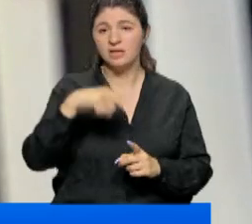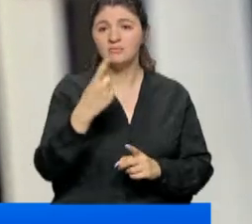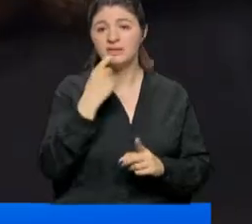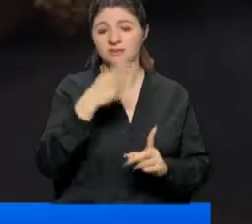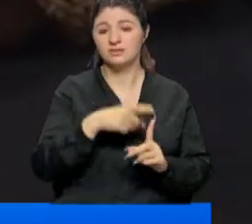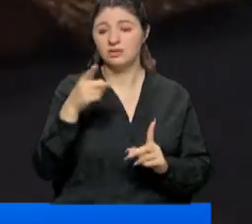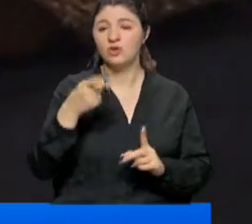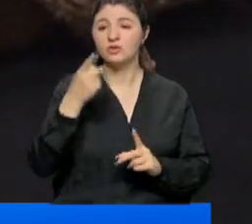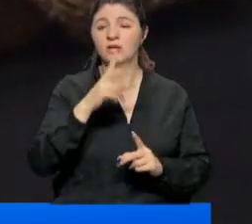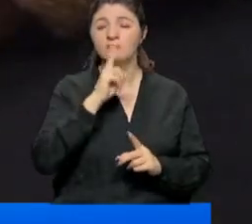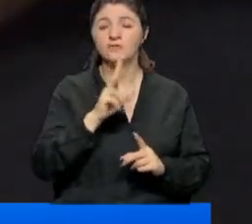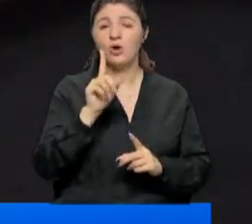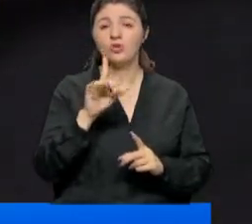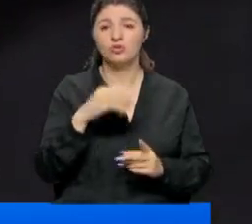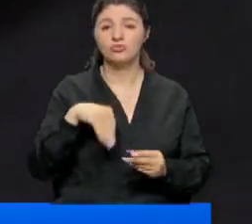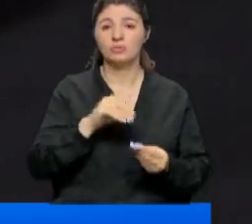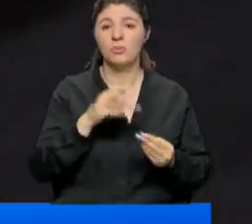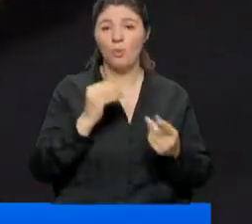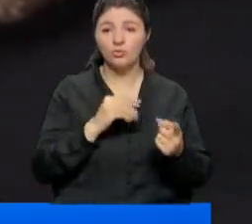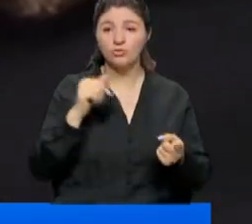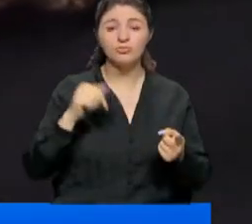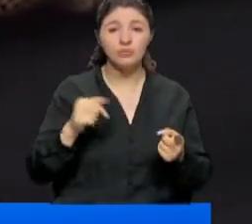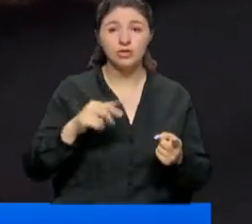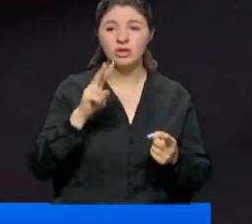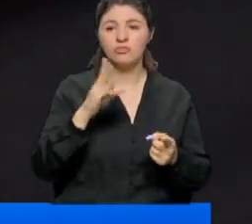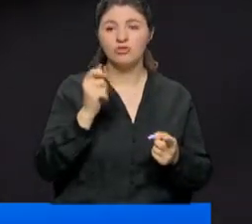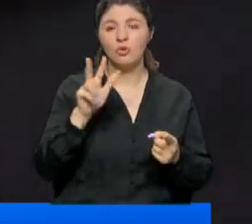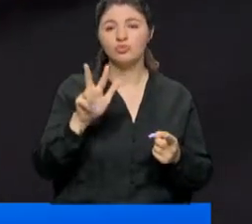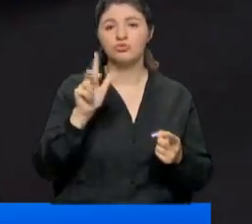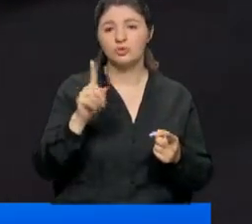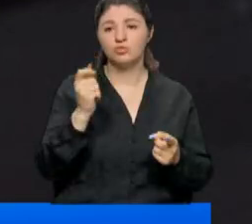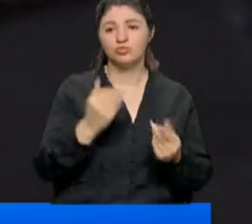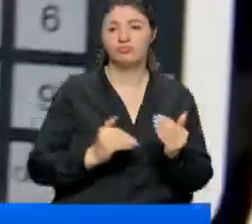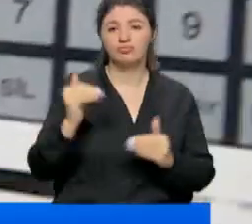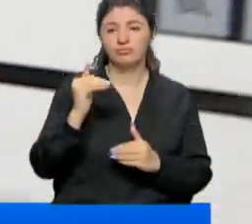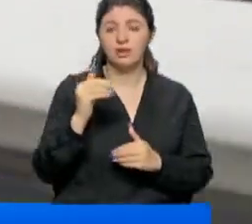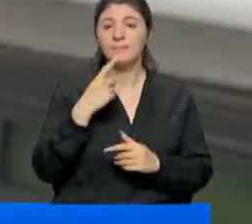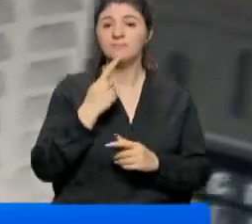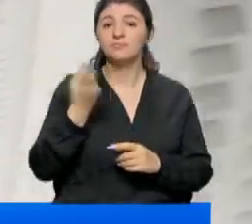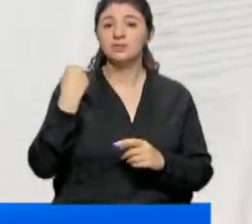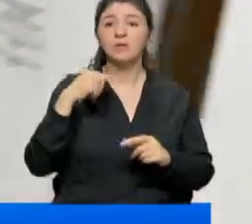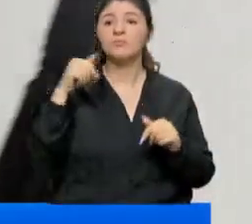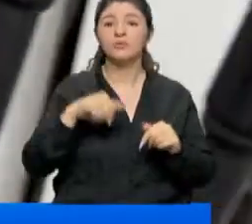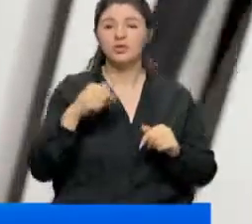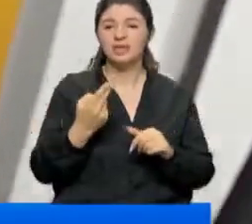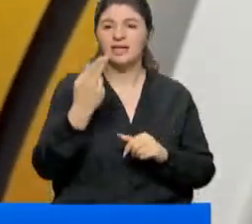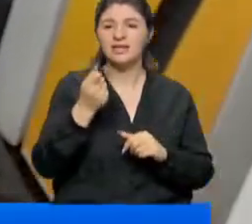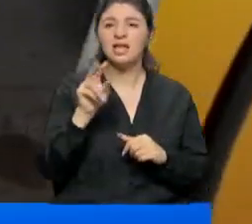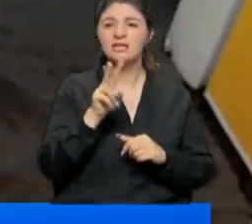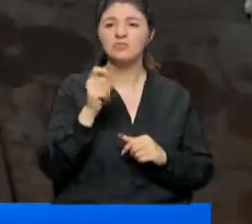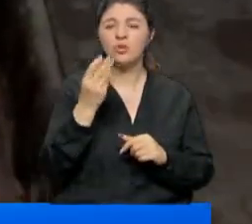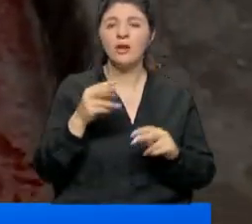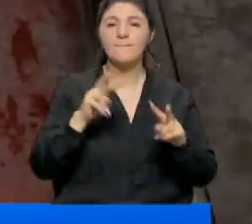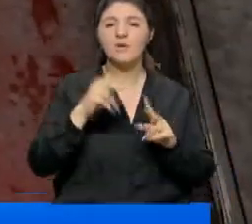bir yılda yüzde 214 zamlandı bugün 24 lira 31 kuruş açıktı geçtiğimiz yıl Bugün 7 lira